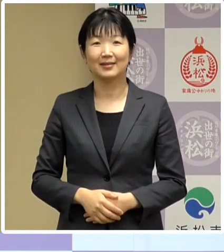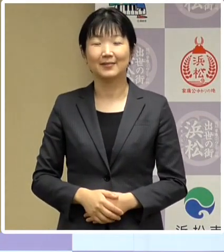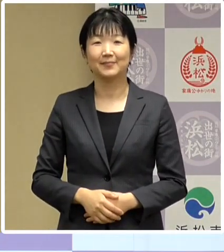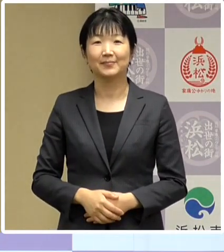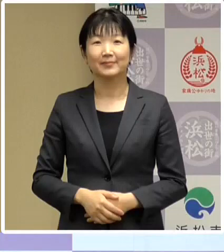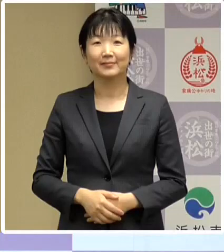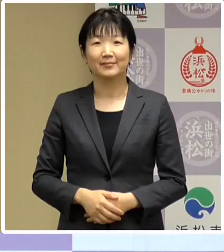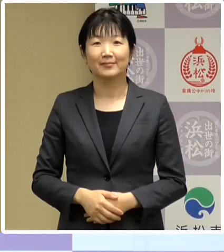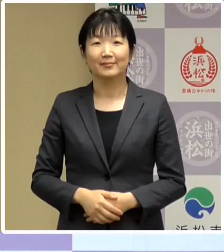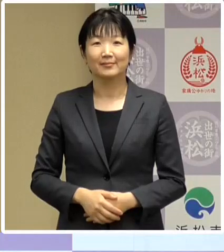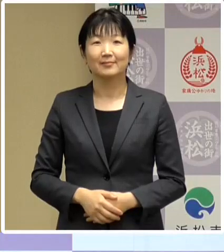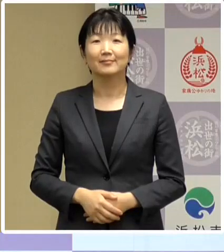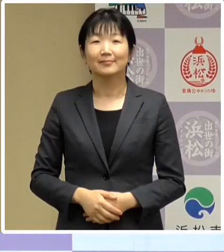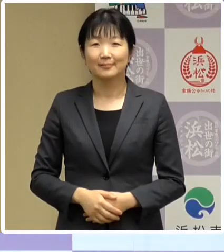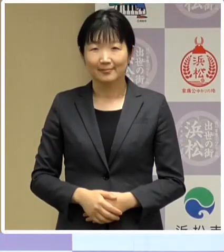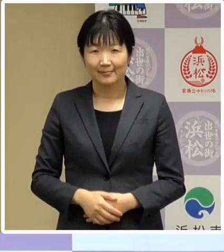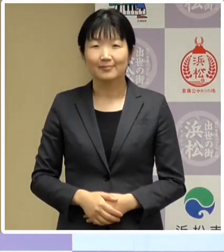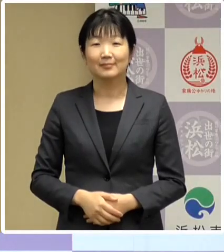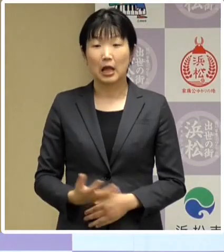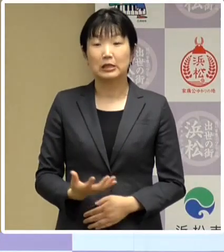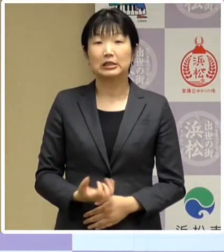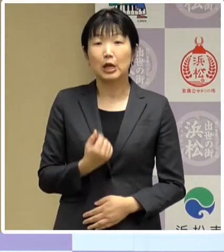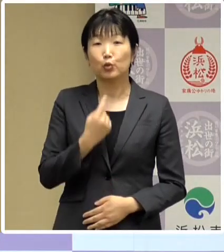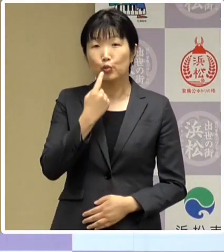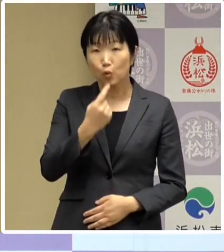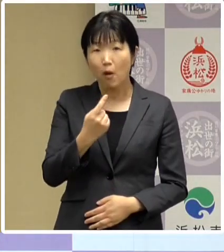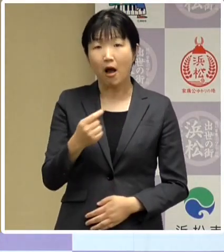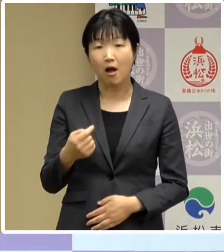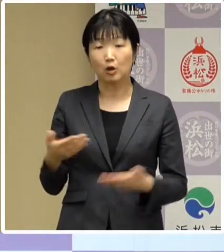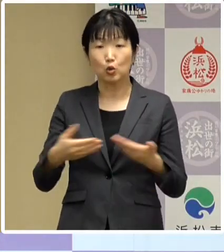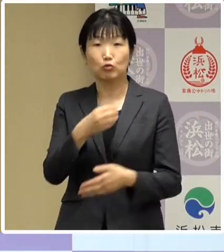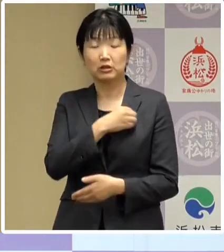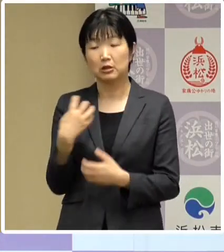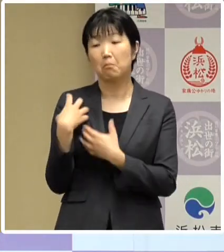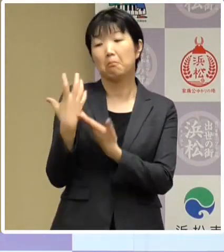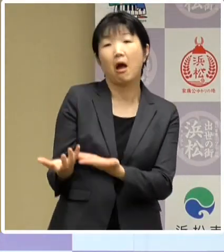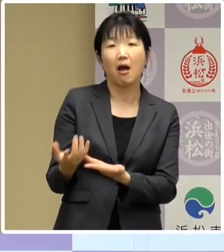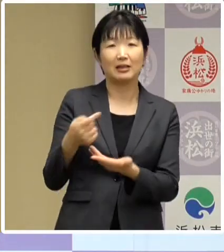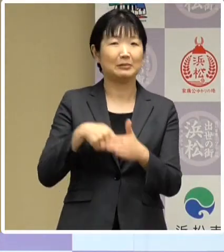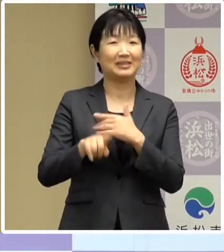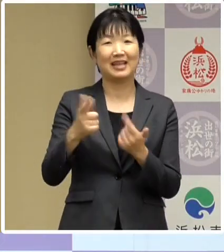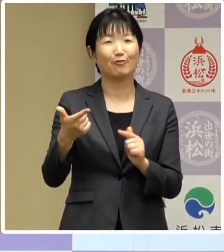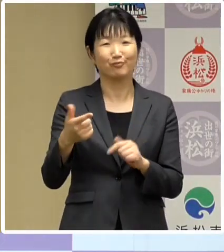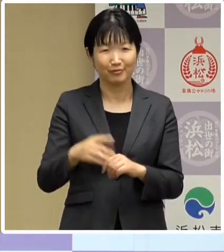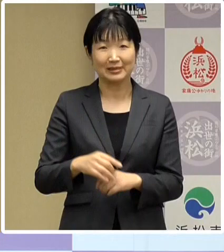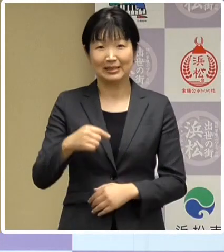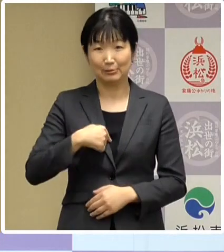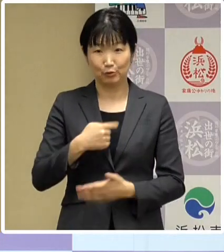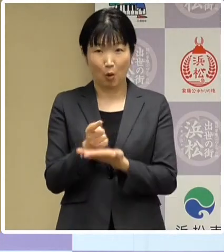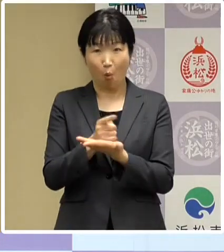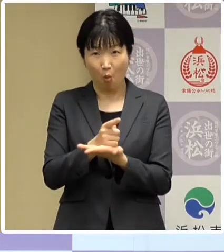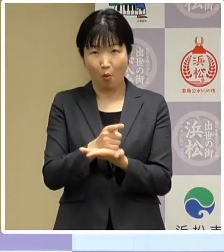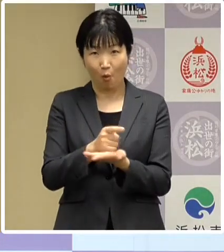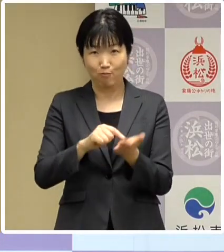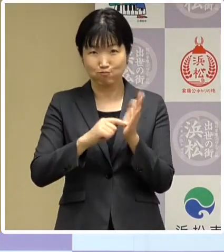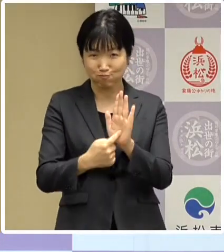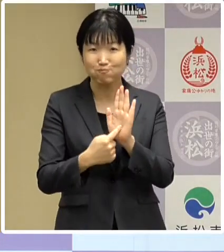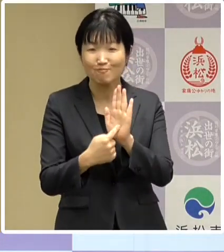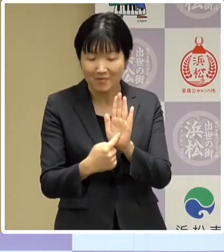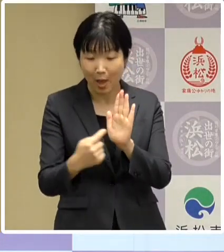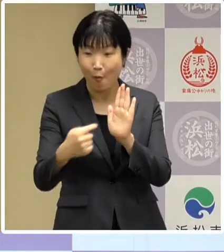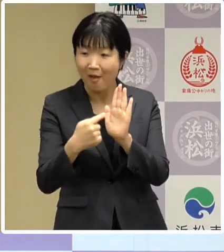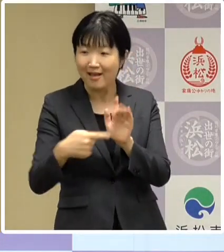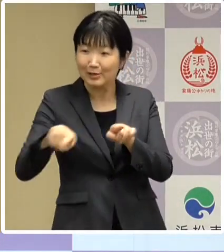ただ任せきりに進むだけで、自分でしっかり方針や方向性を打ち出してですね、まあ、一緒にやってい